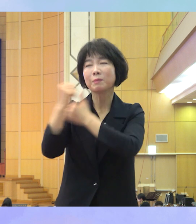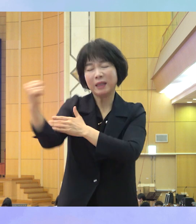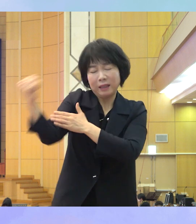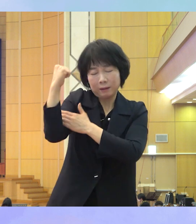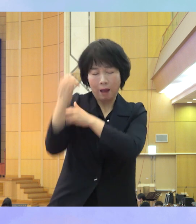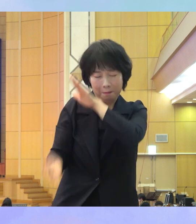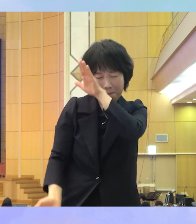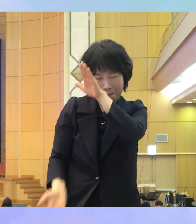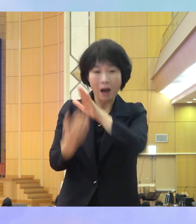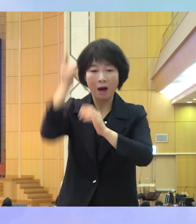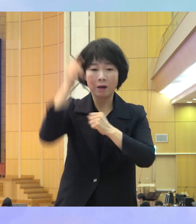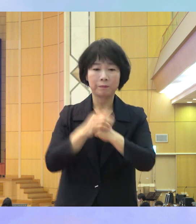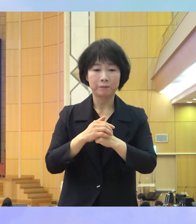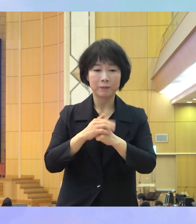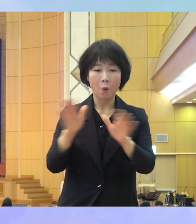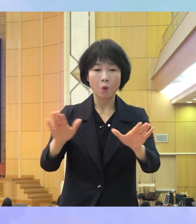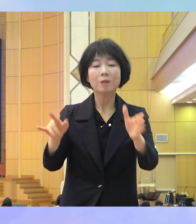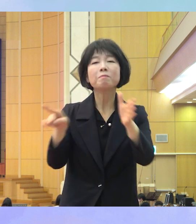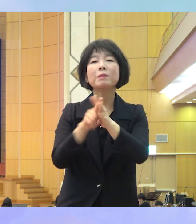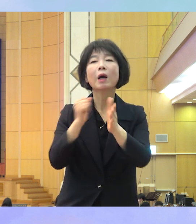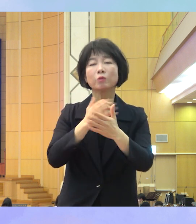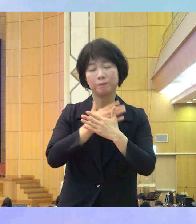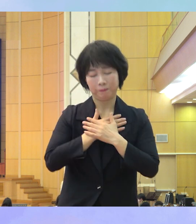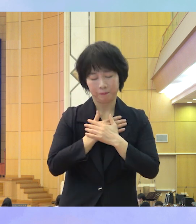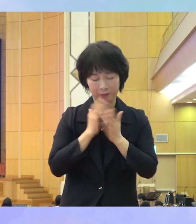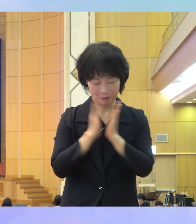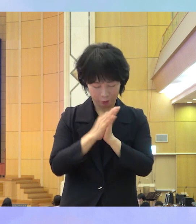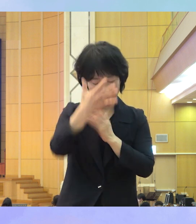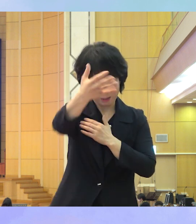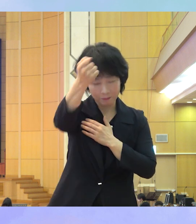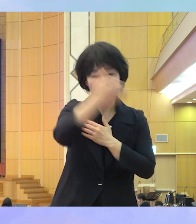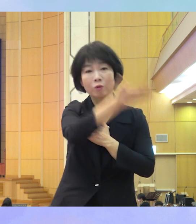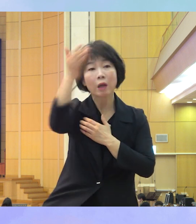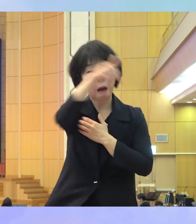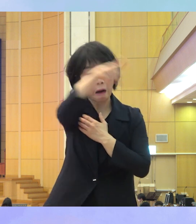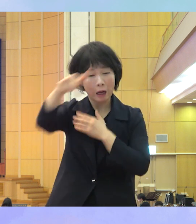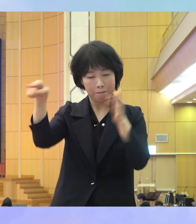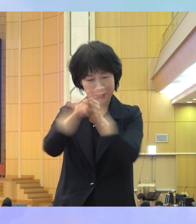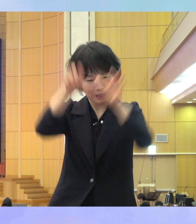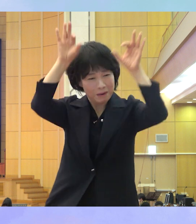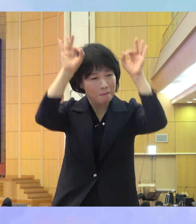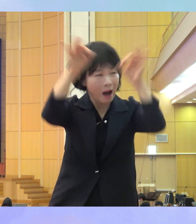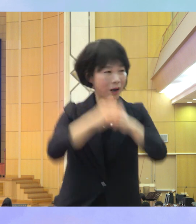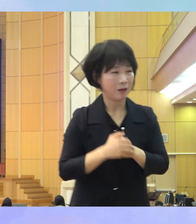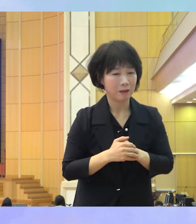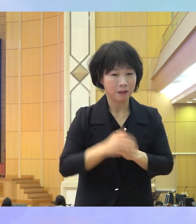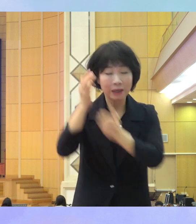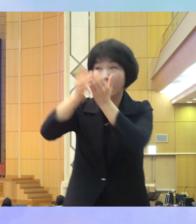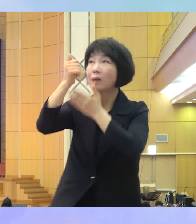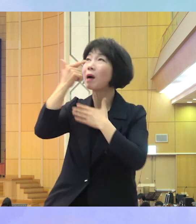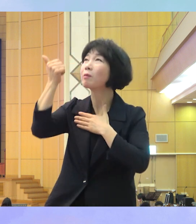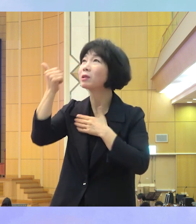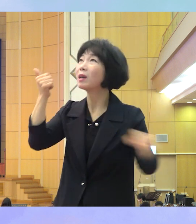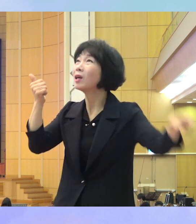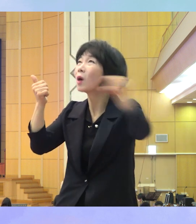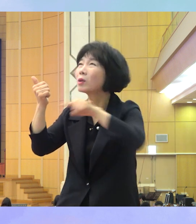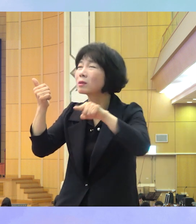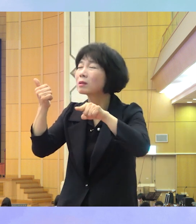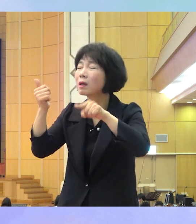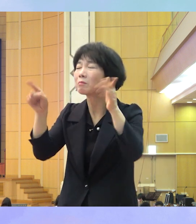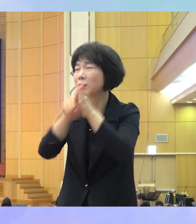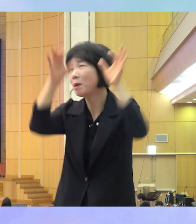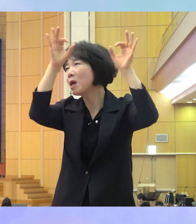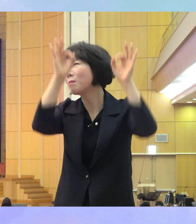여호와니라. 오늘 믿음으로 손을 얹어 싸우니 저들의 믿음을 보시옵소서. 하나님 아버지여, 베드로의 그림자만